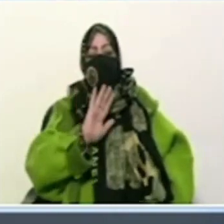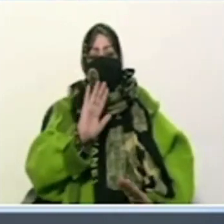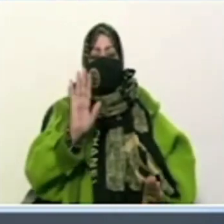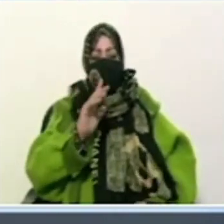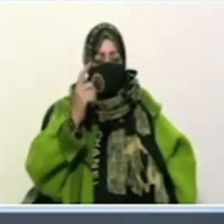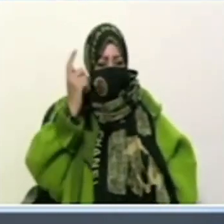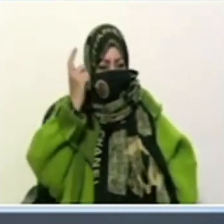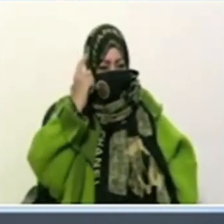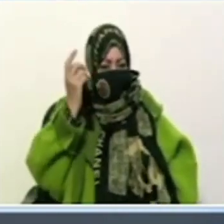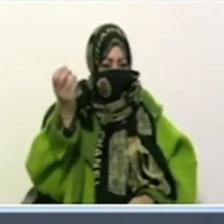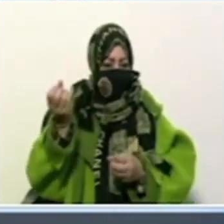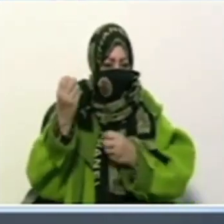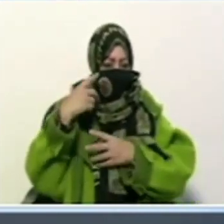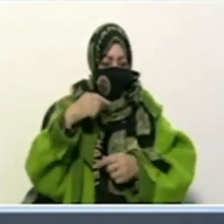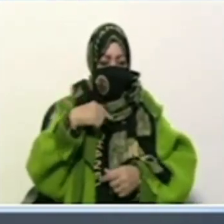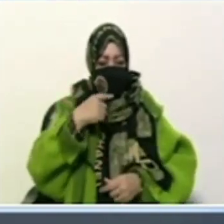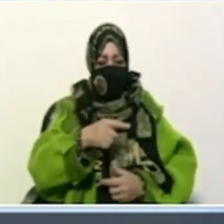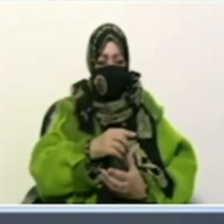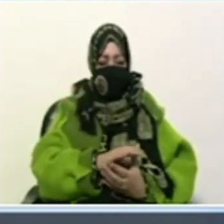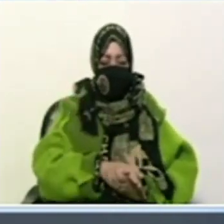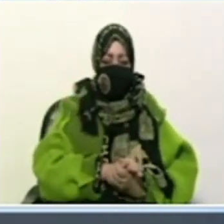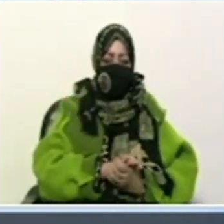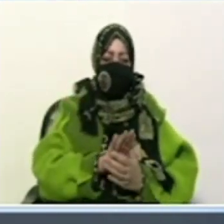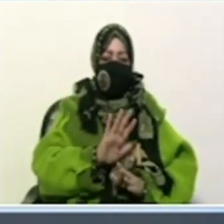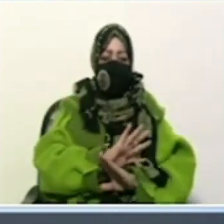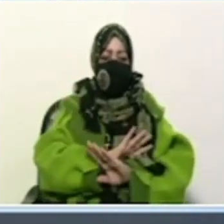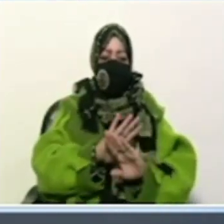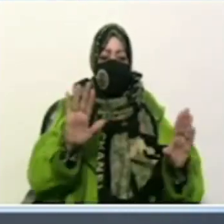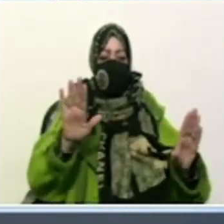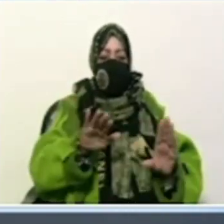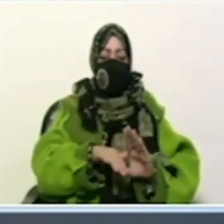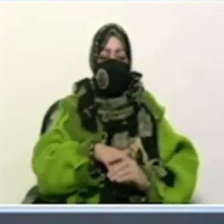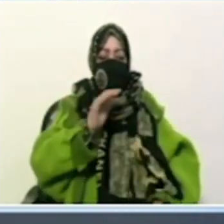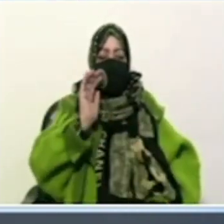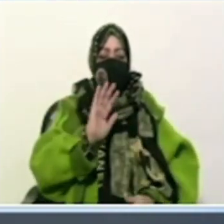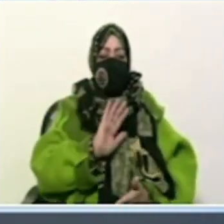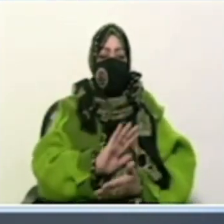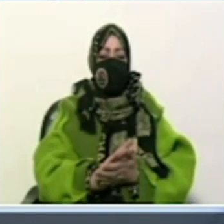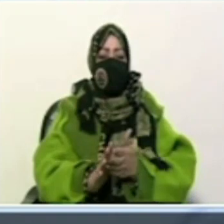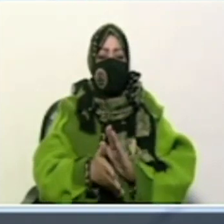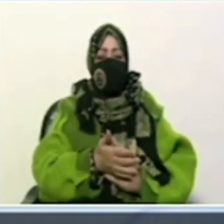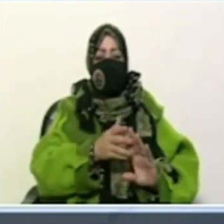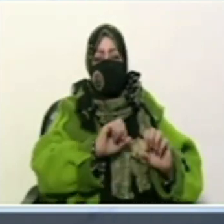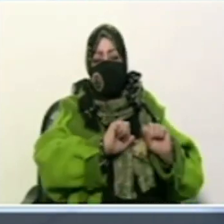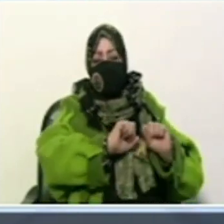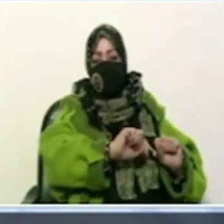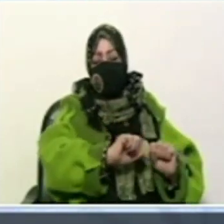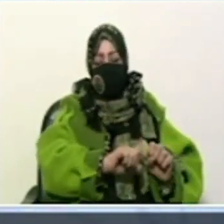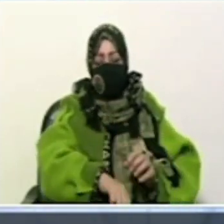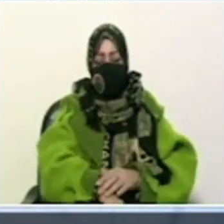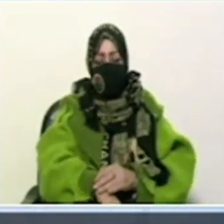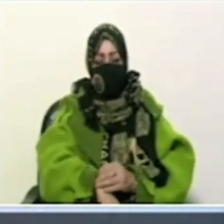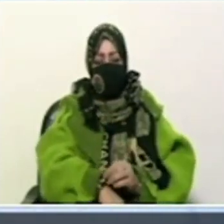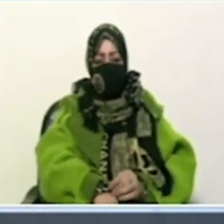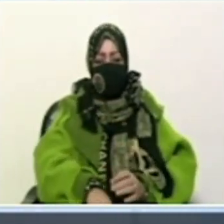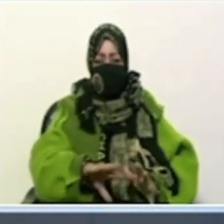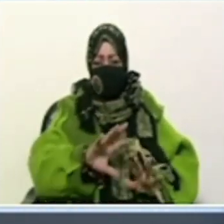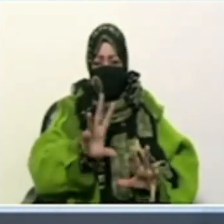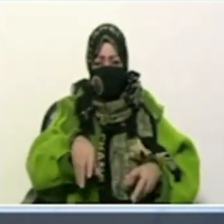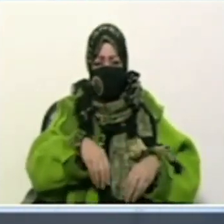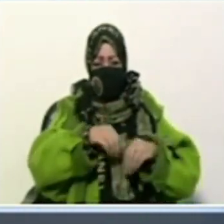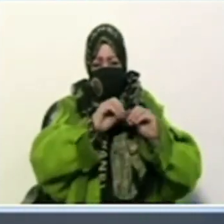أن يعني أن يتصدق بجميع ماله ويترك نفسه يعني معوزا محتاجا